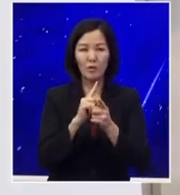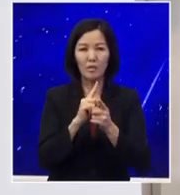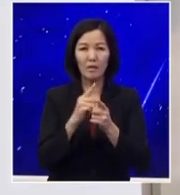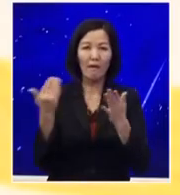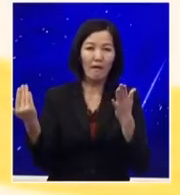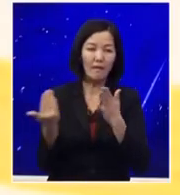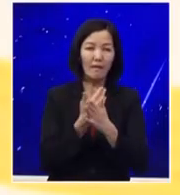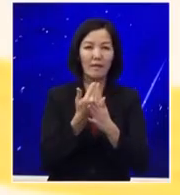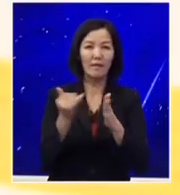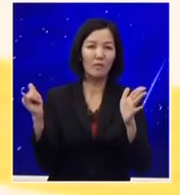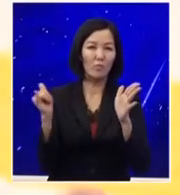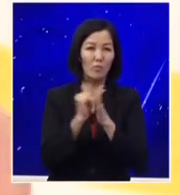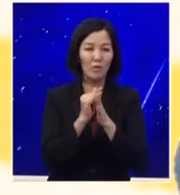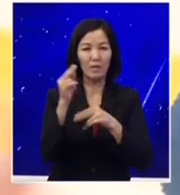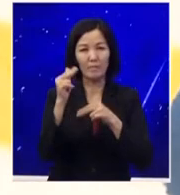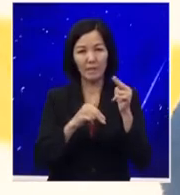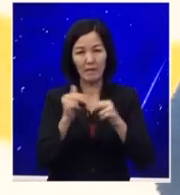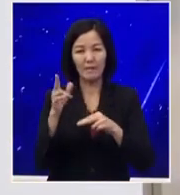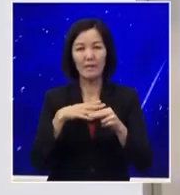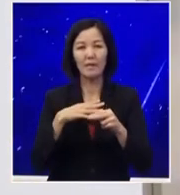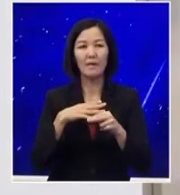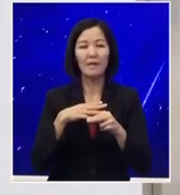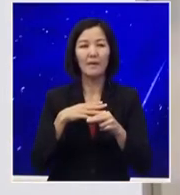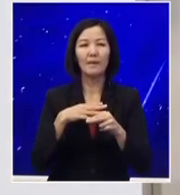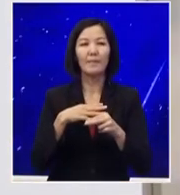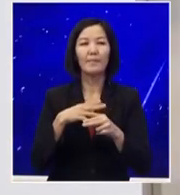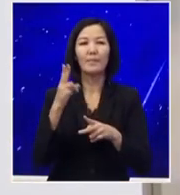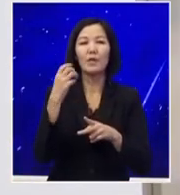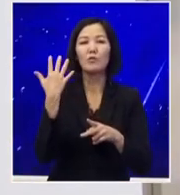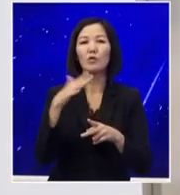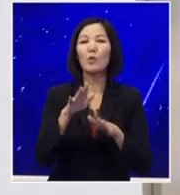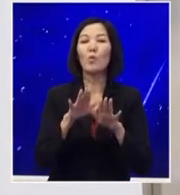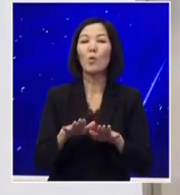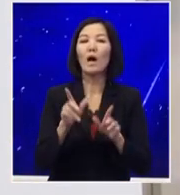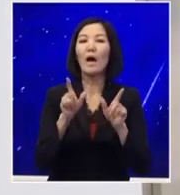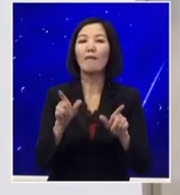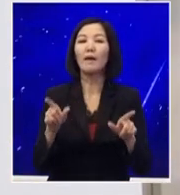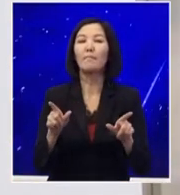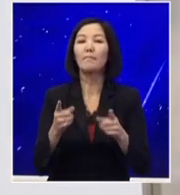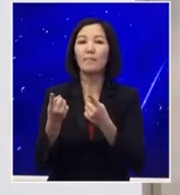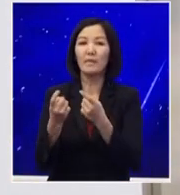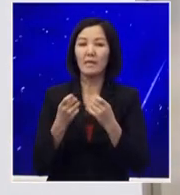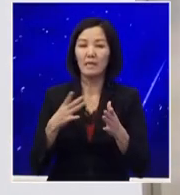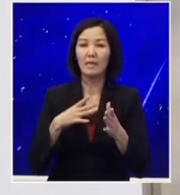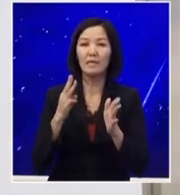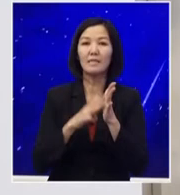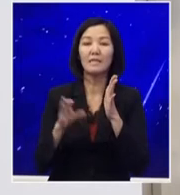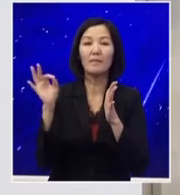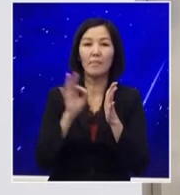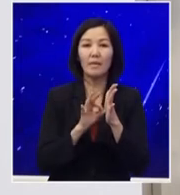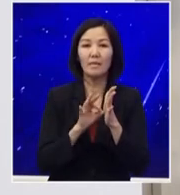соғылды. Нысанға жергілікті негізі бір 250 адам тартылды, соның ішінде